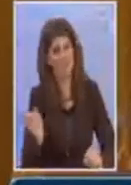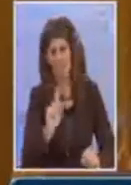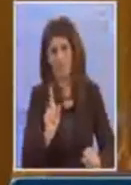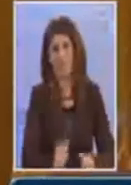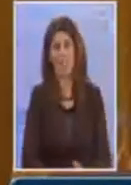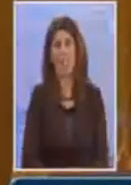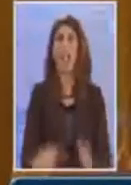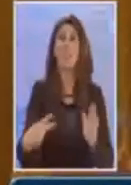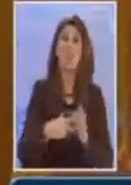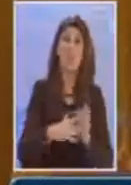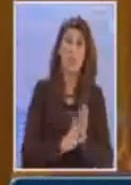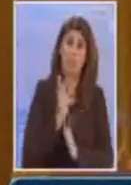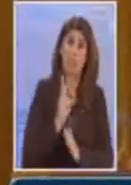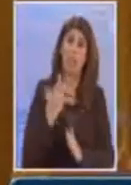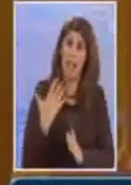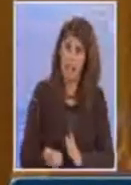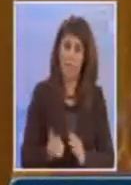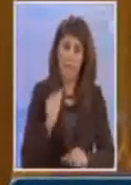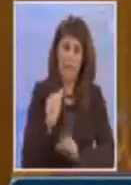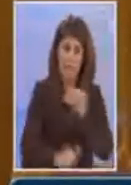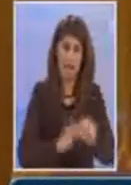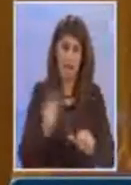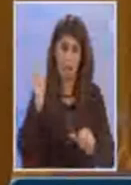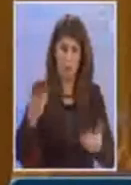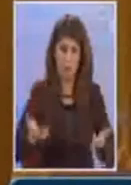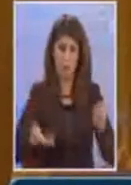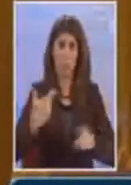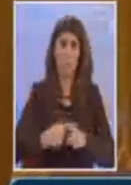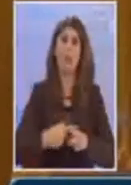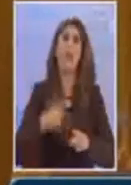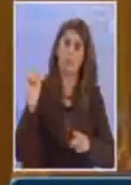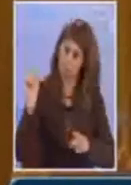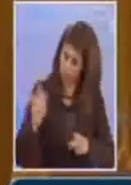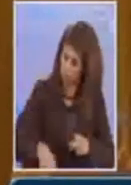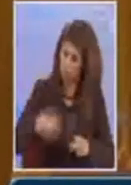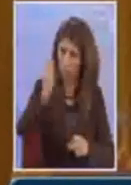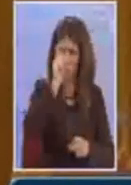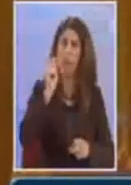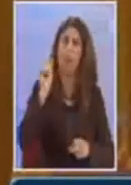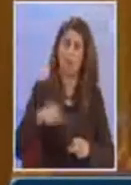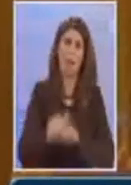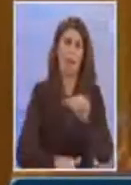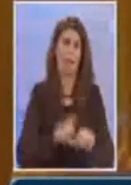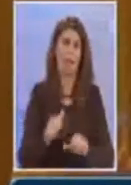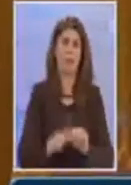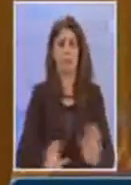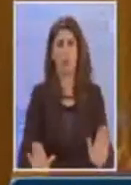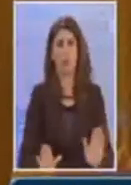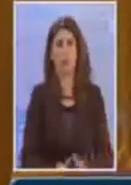αλλαγή στον πολιτικό συσχετισμό στην Ελλάδα. Βεβαίως έγινε. Και αν θέλετε, τηρουμένων των